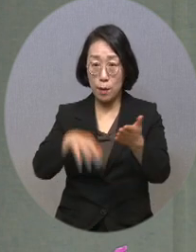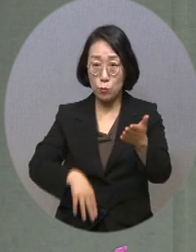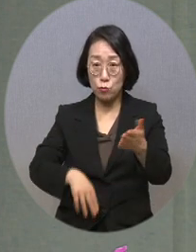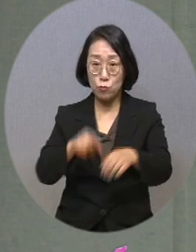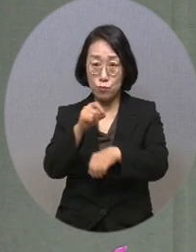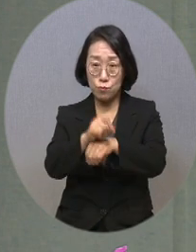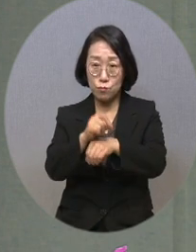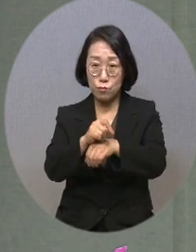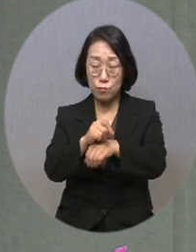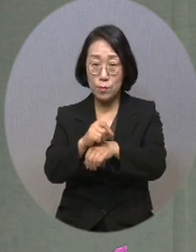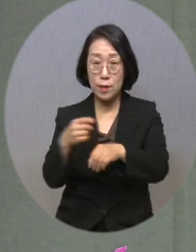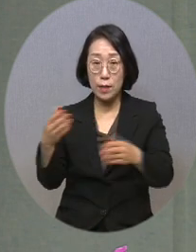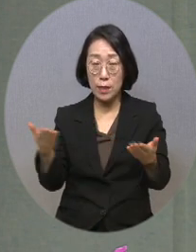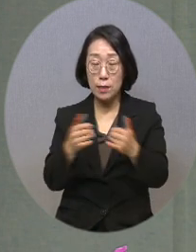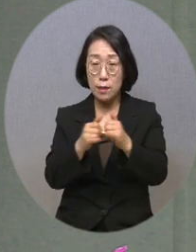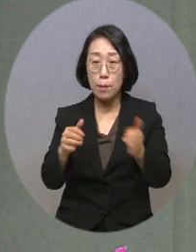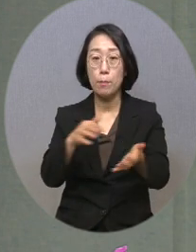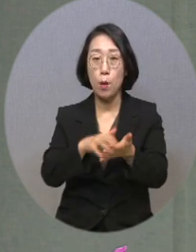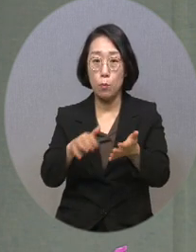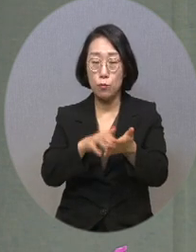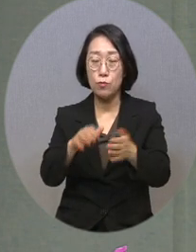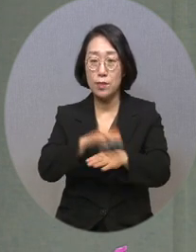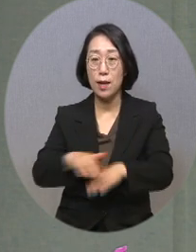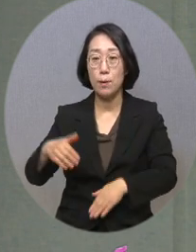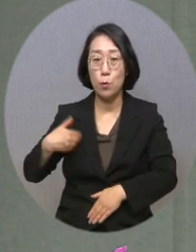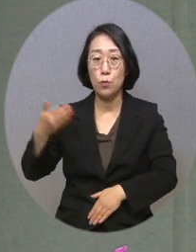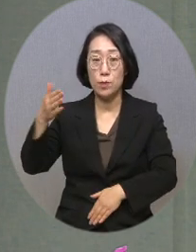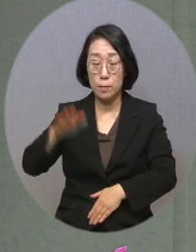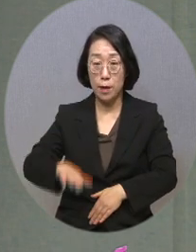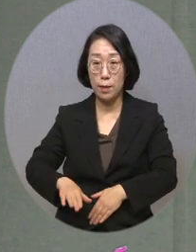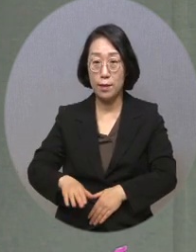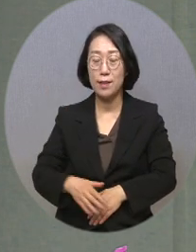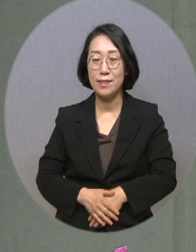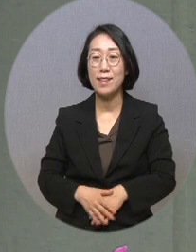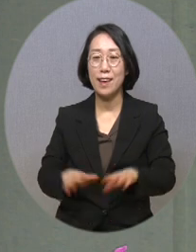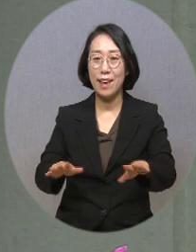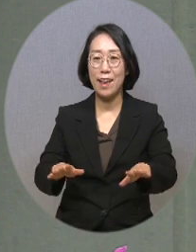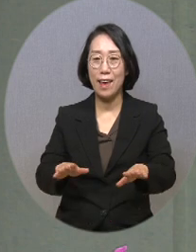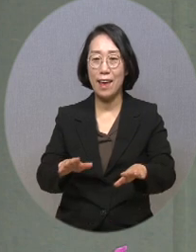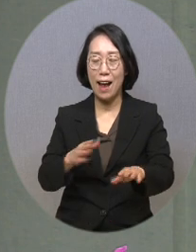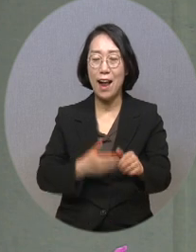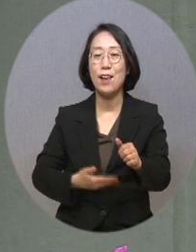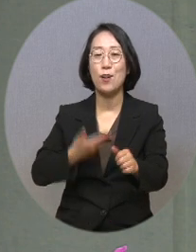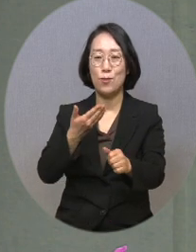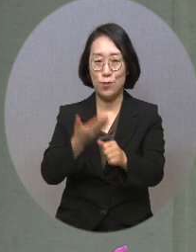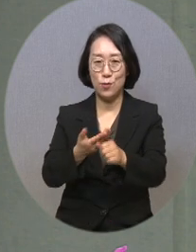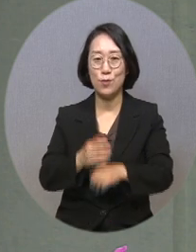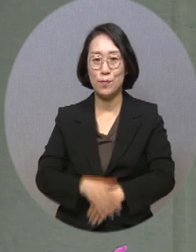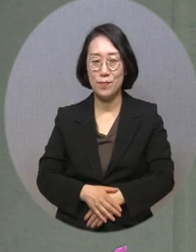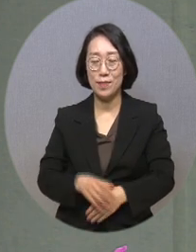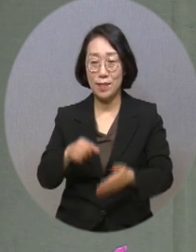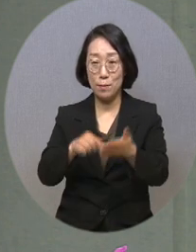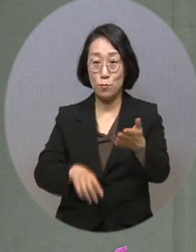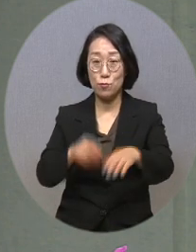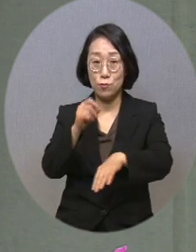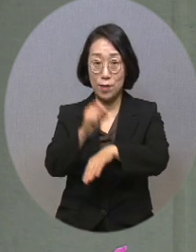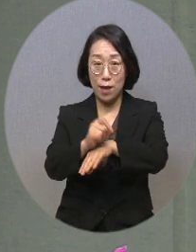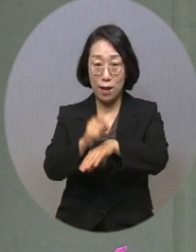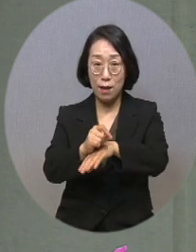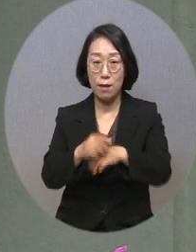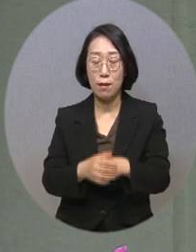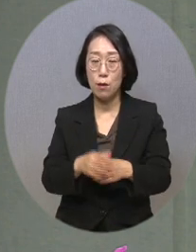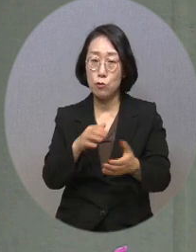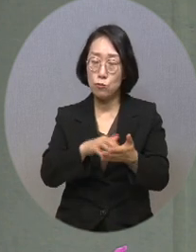세무사가 몇 분이나 되는지는 모르지만은 이제 그 답이 나옵니다. 이 수많은 세무사들이 아직도